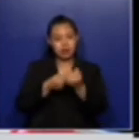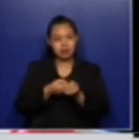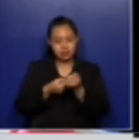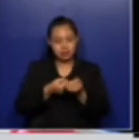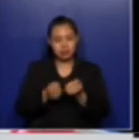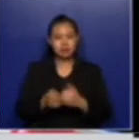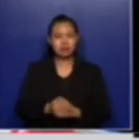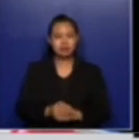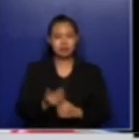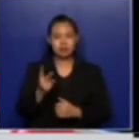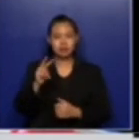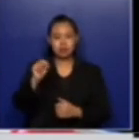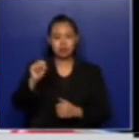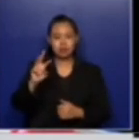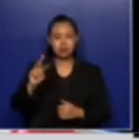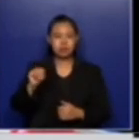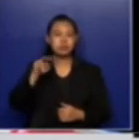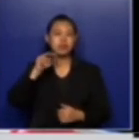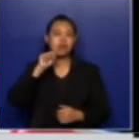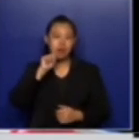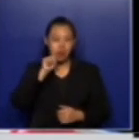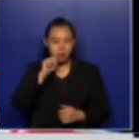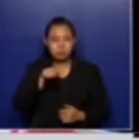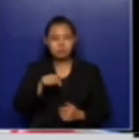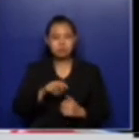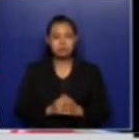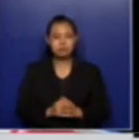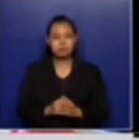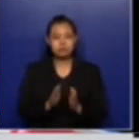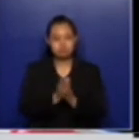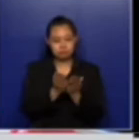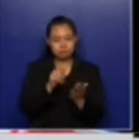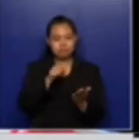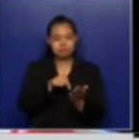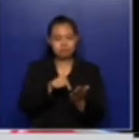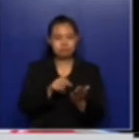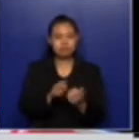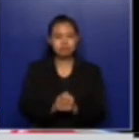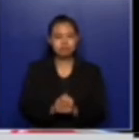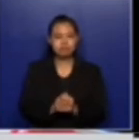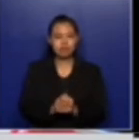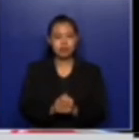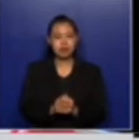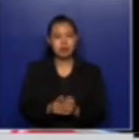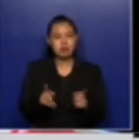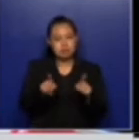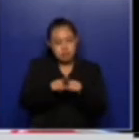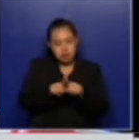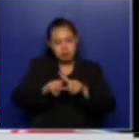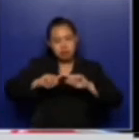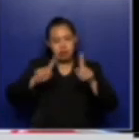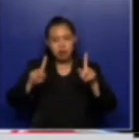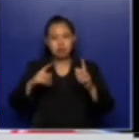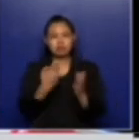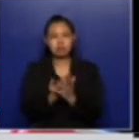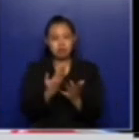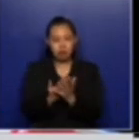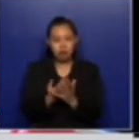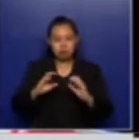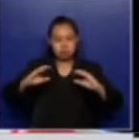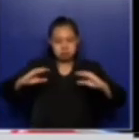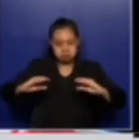ลประทานเนี่ยเราไม่รู้ว่าในเอกสารเหล่านี้มีความซ้ำซ้อนกับงบประมาณของ